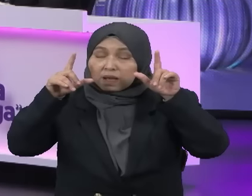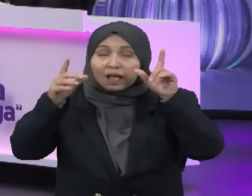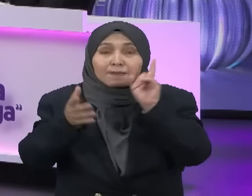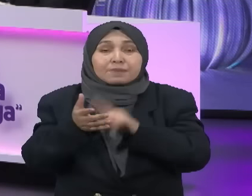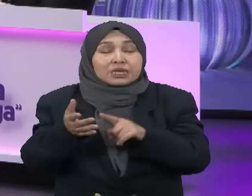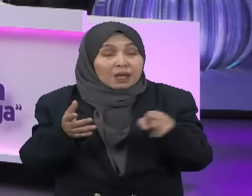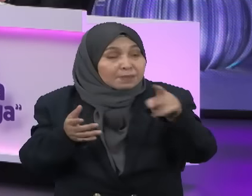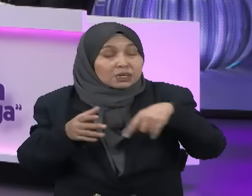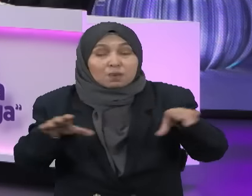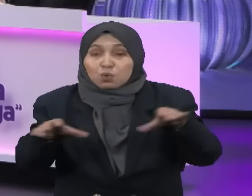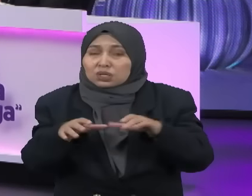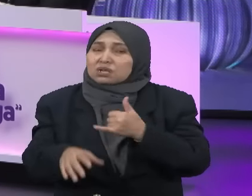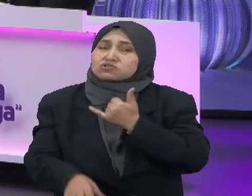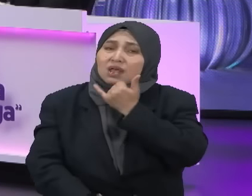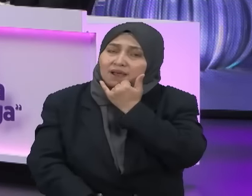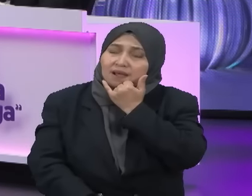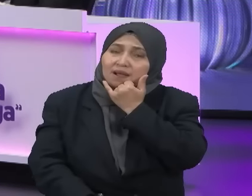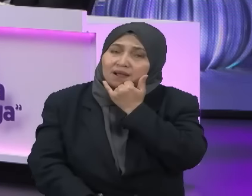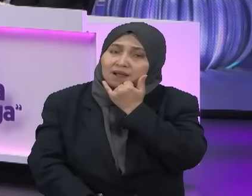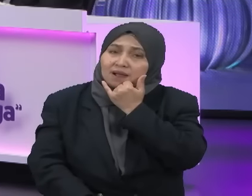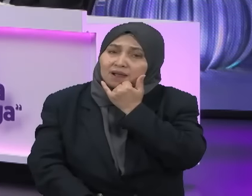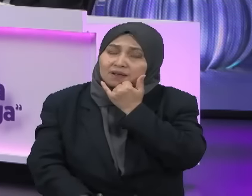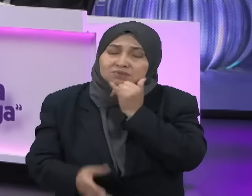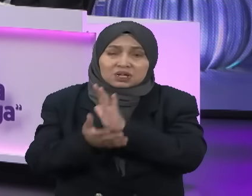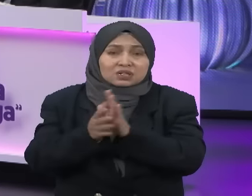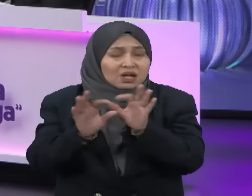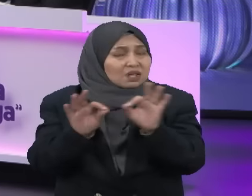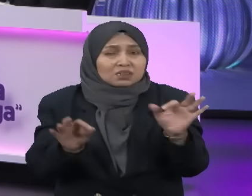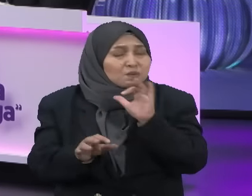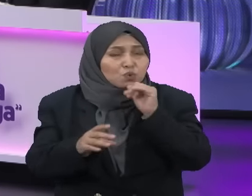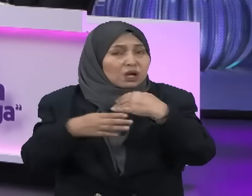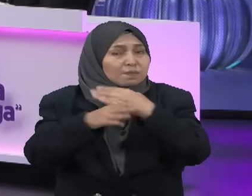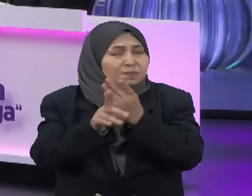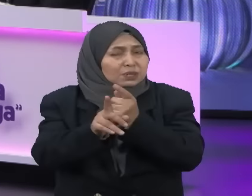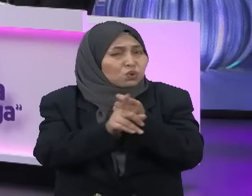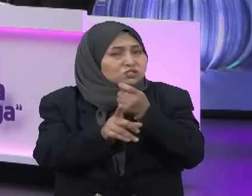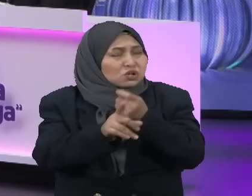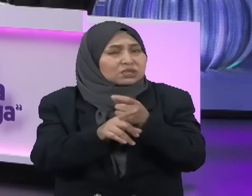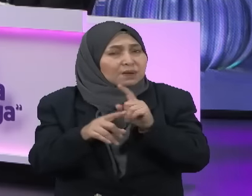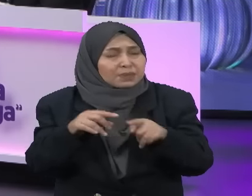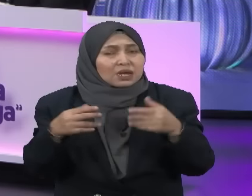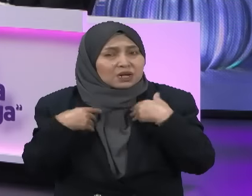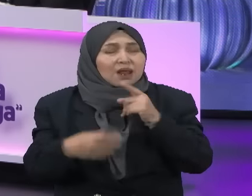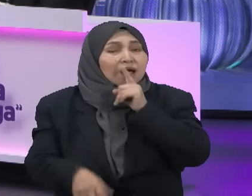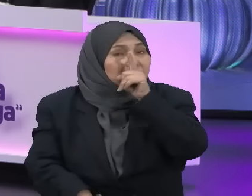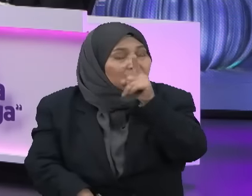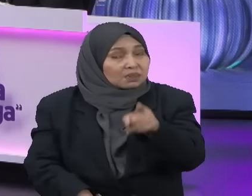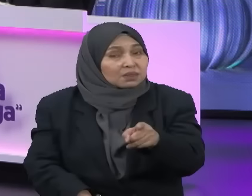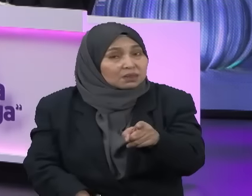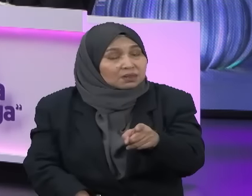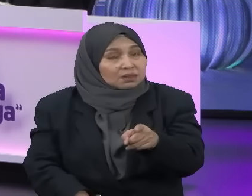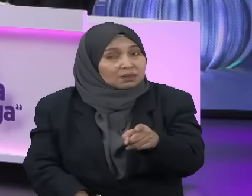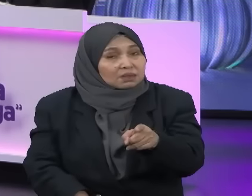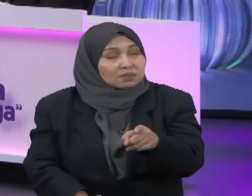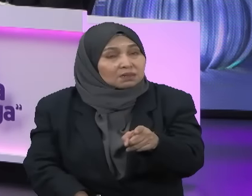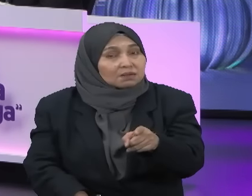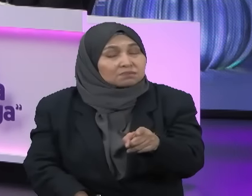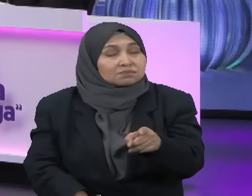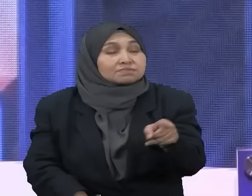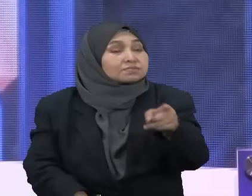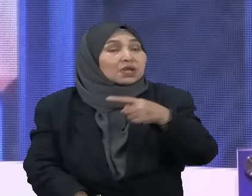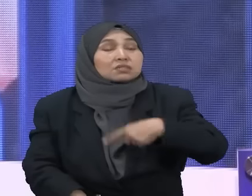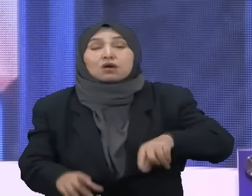yang mereka buat itu adalah salah. Jadi ayat ini bukanlah berbentuk ejekan, tetapi ia adalah hakikat. Innahum unasi yatataharun. Mereka